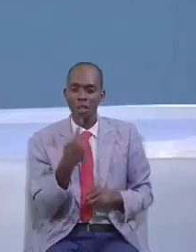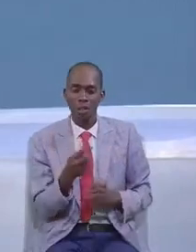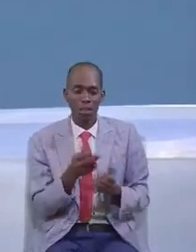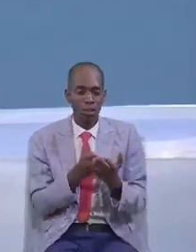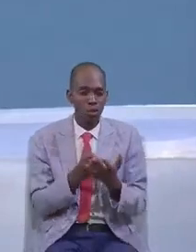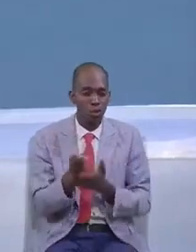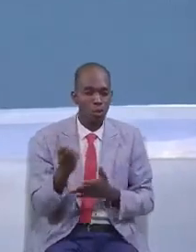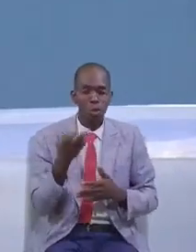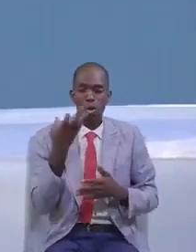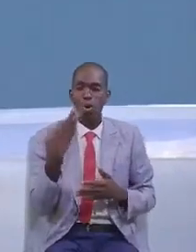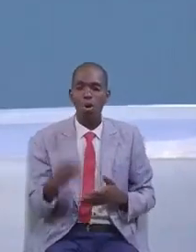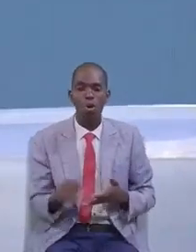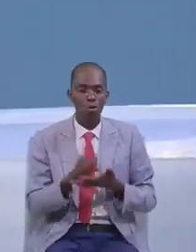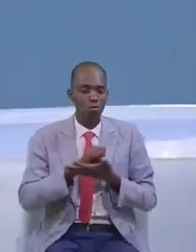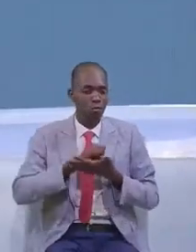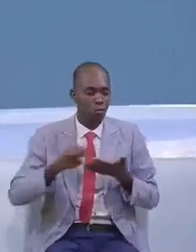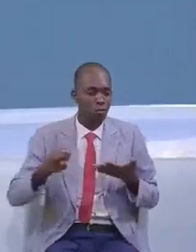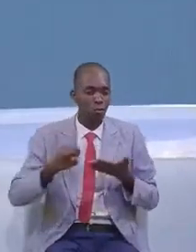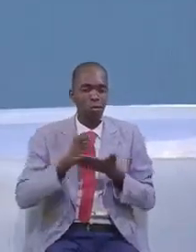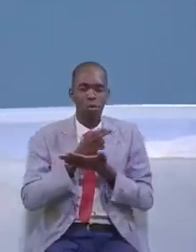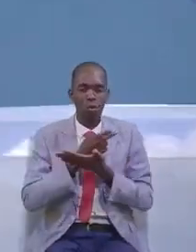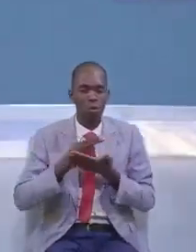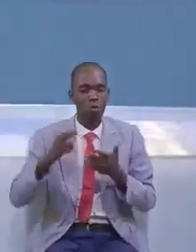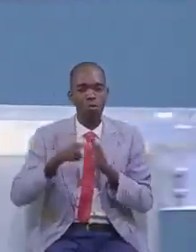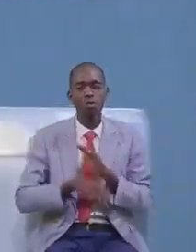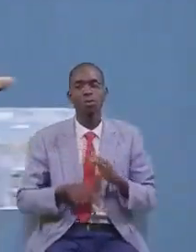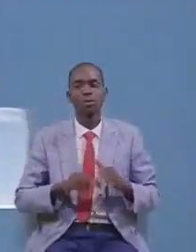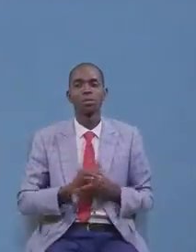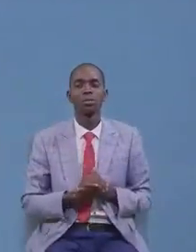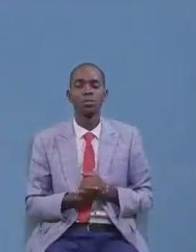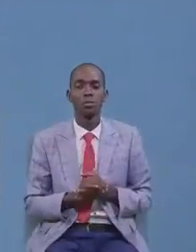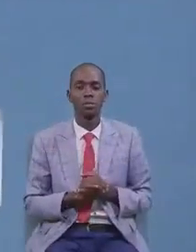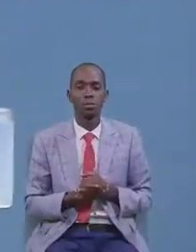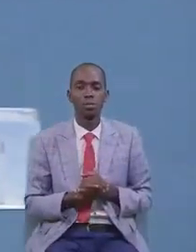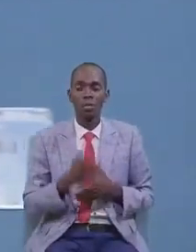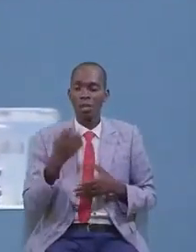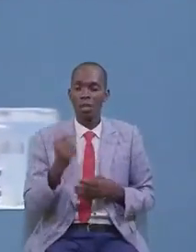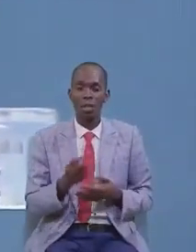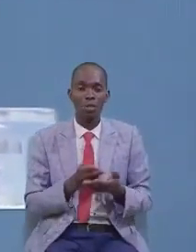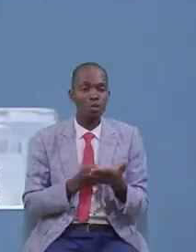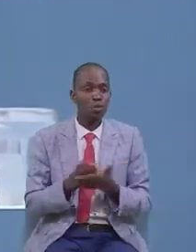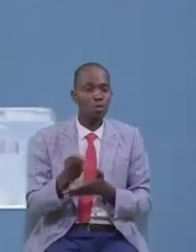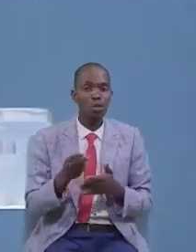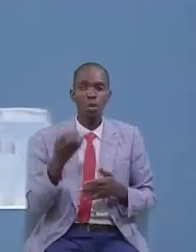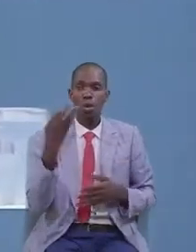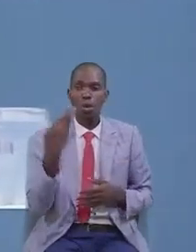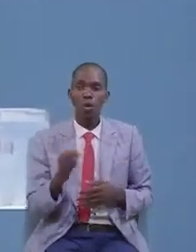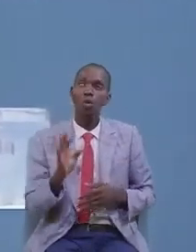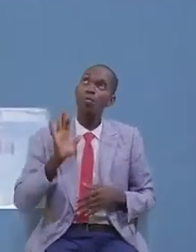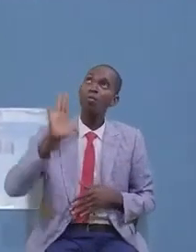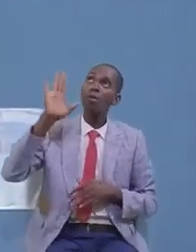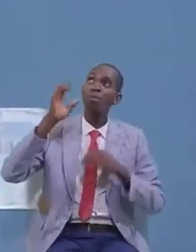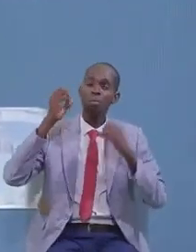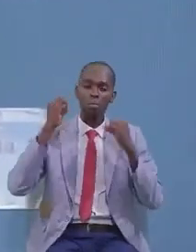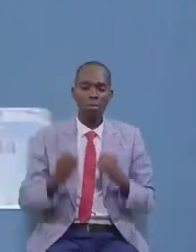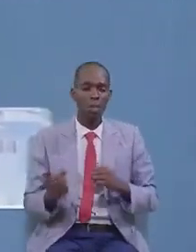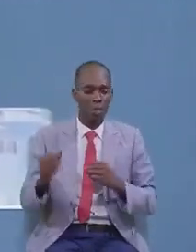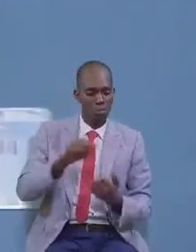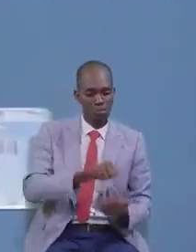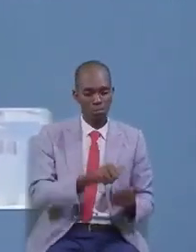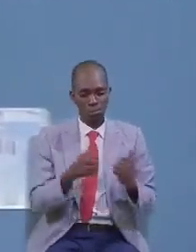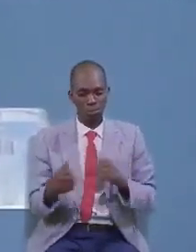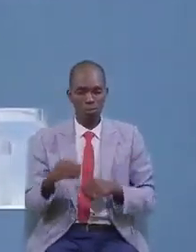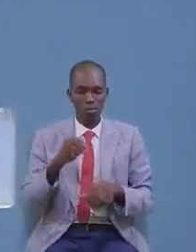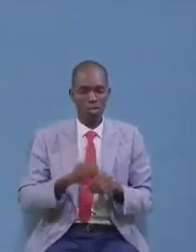ఆఫ్ sanctification, holiness, కేవలం పరిశుద్ధత పవిత్రతకు సంబంధించిన సత్యం, power, baptism in your